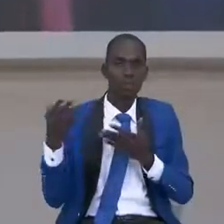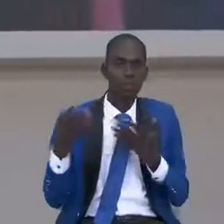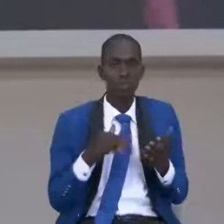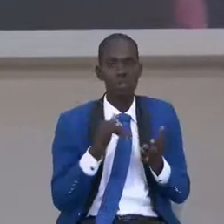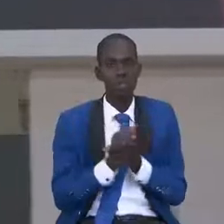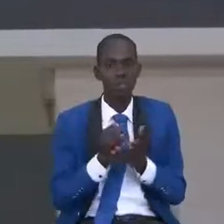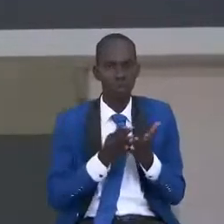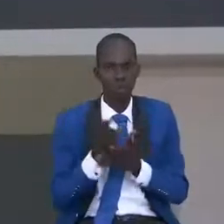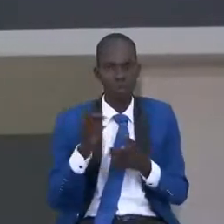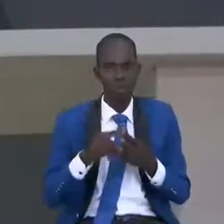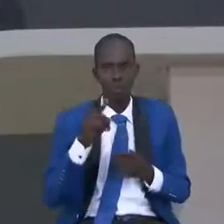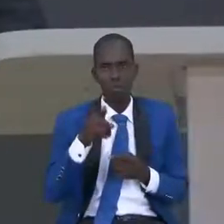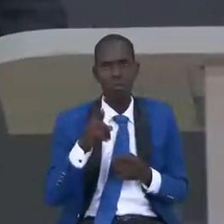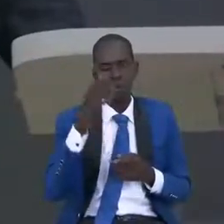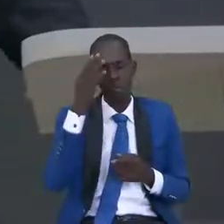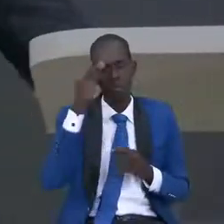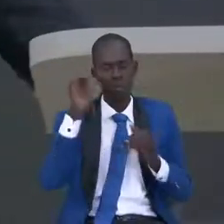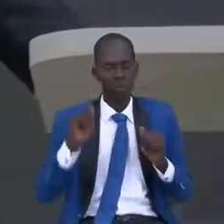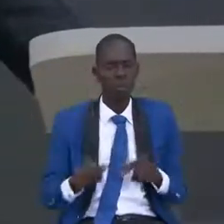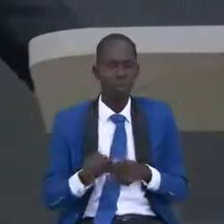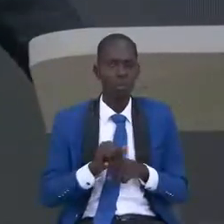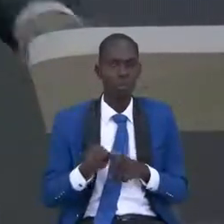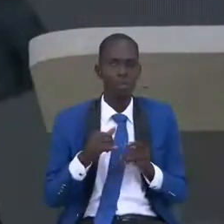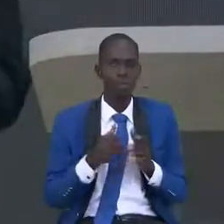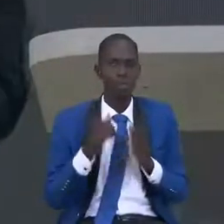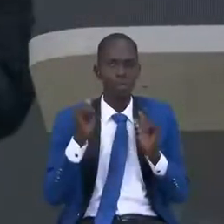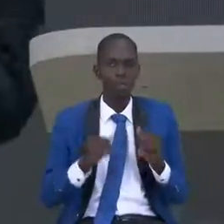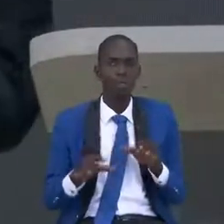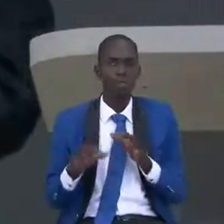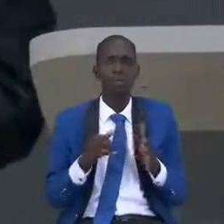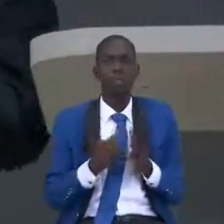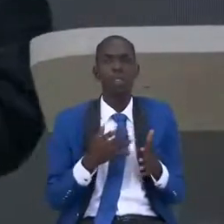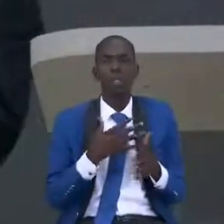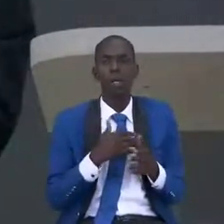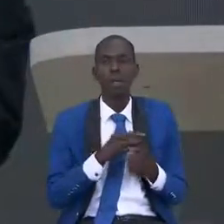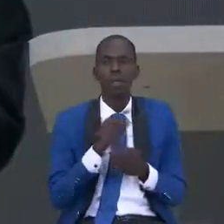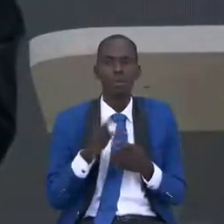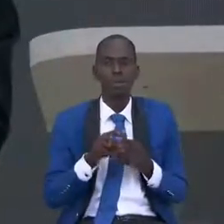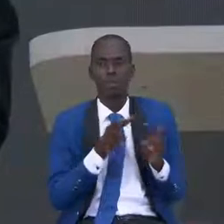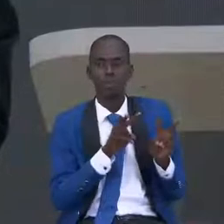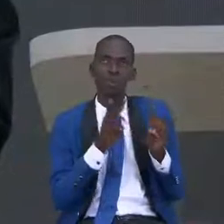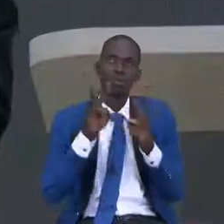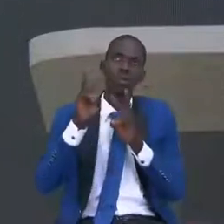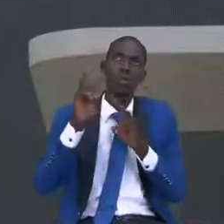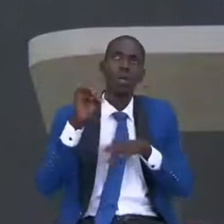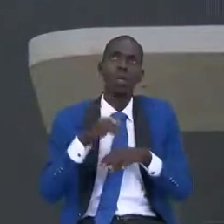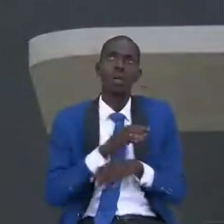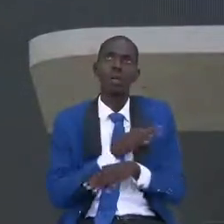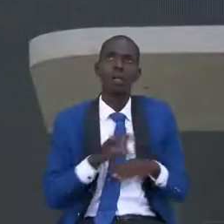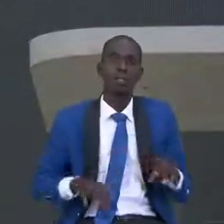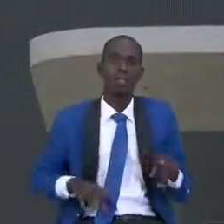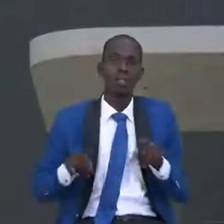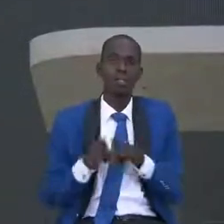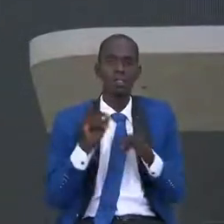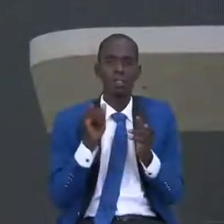cette vérité, c'est qu'il sait que tu peux la pratiquer, tu peux la mettre en pratique. Et quand tu regardes Christ de cette manière,